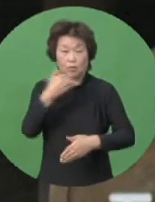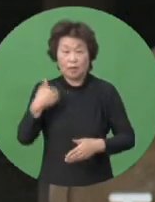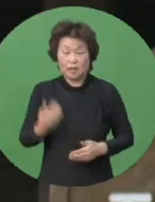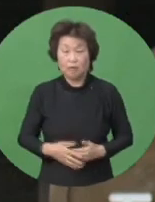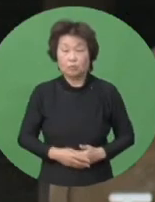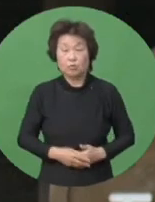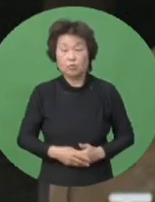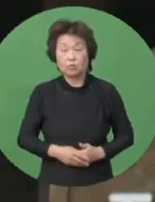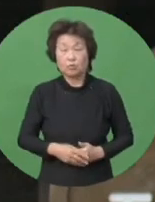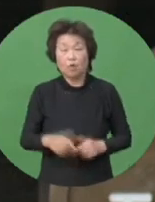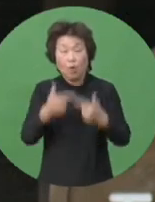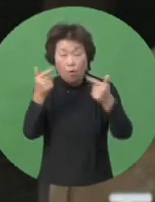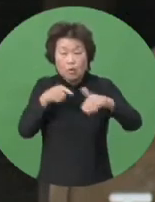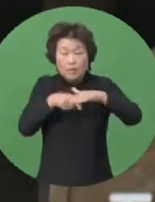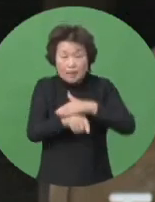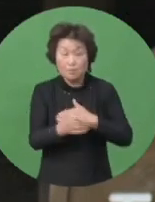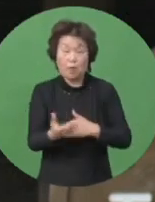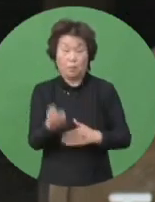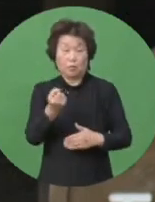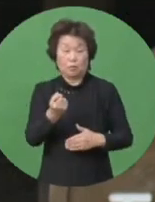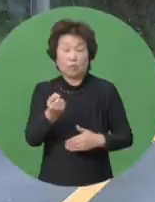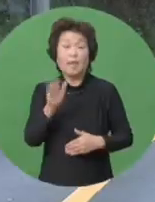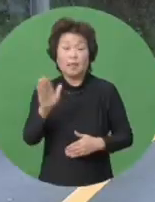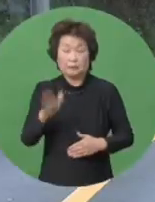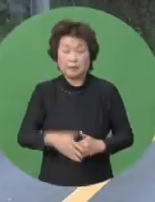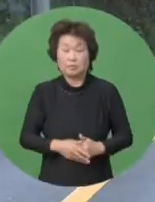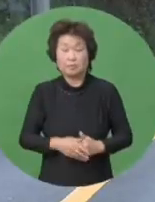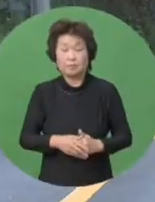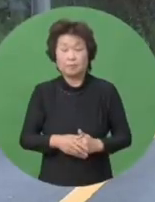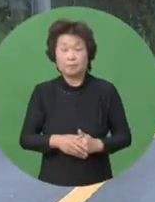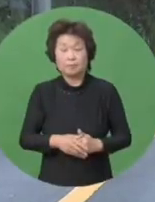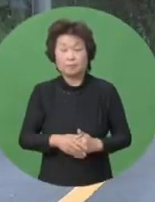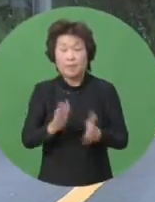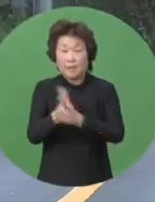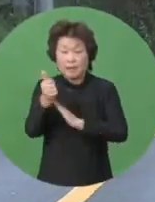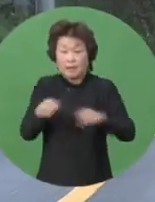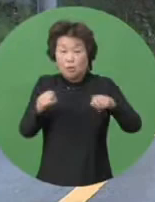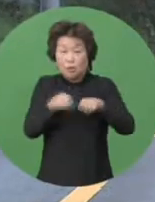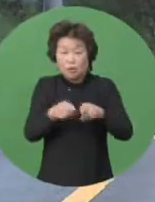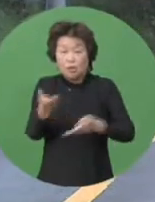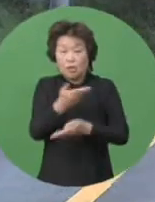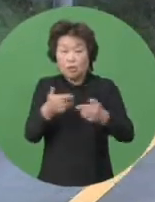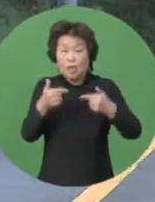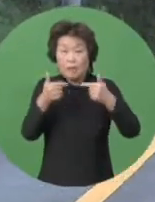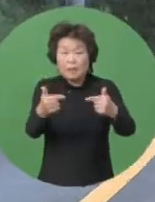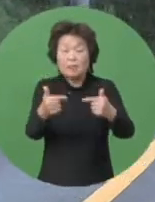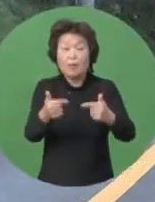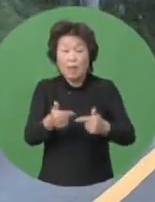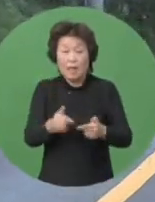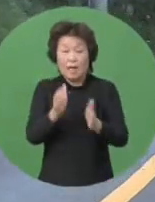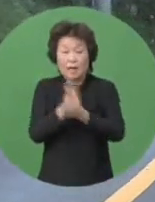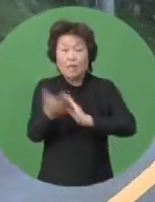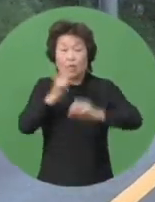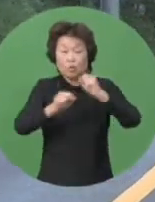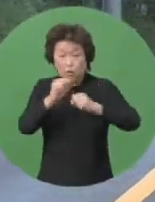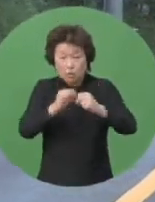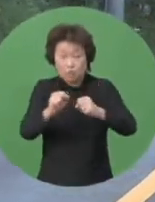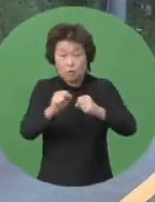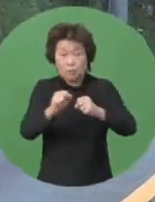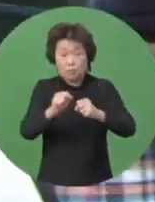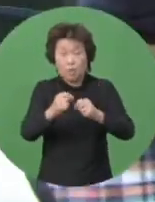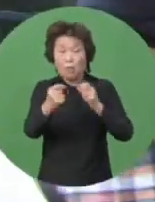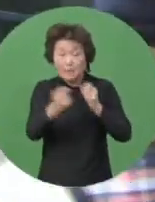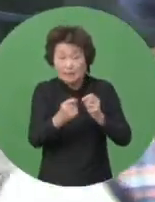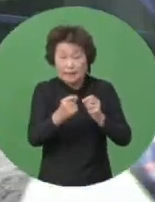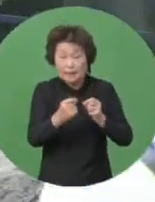というね、大きな意味を持つことでありますので。 知事と一緒に触れ合いバスでは、県の取り組みをより身